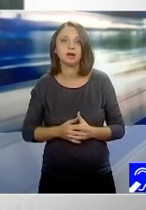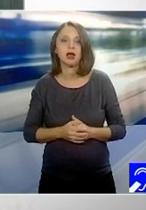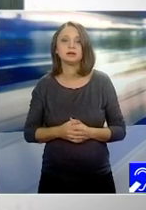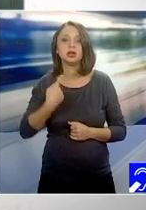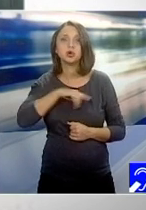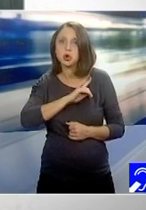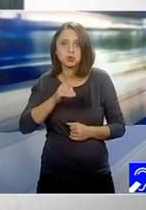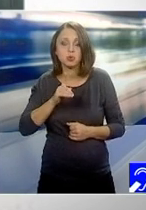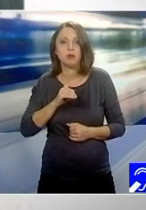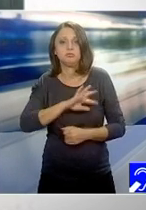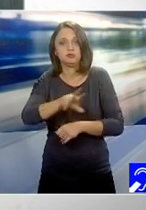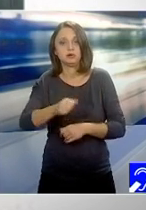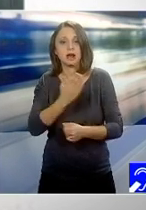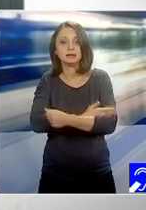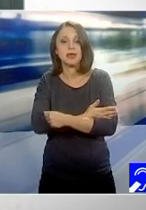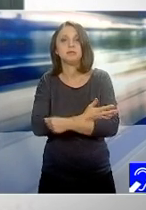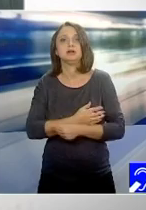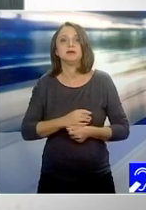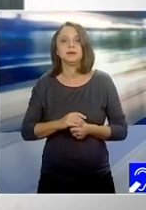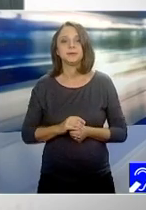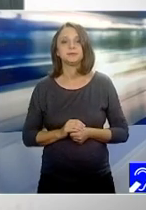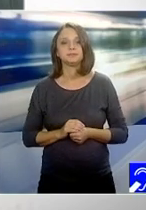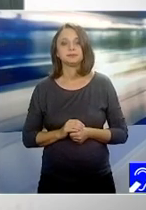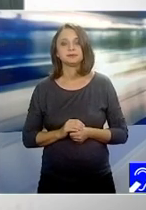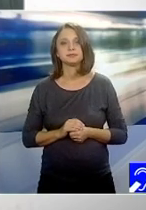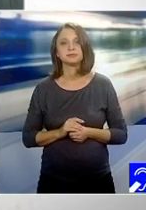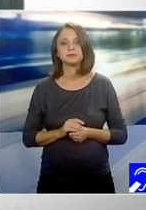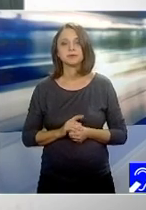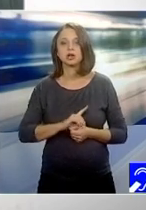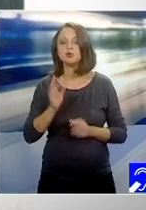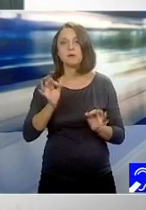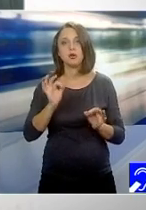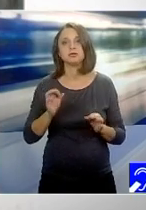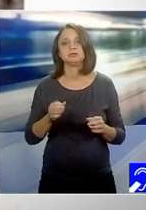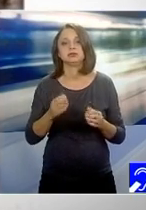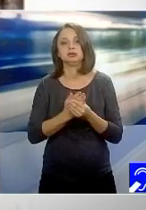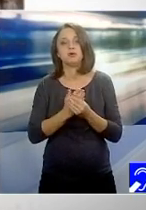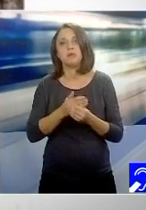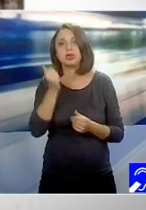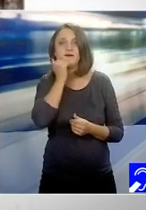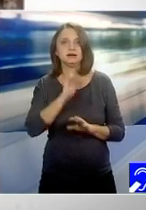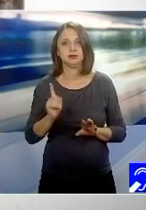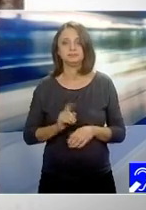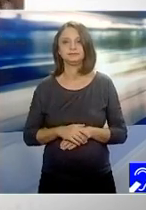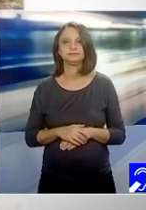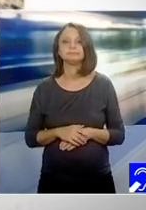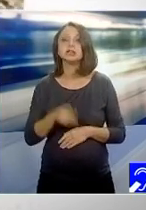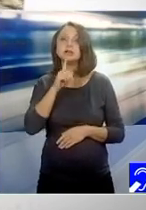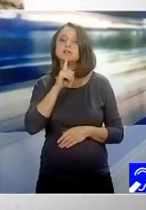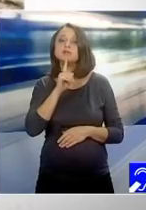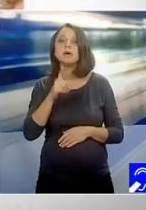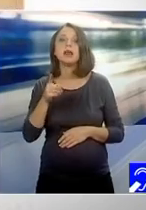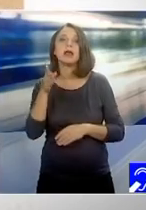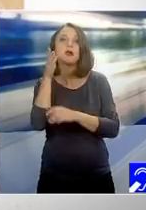lemn provenit fără proveniență sau fără documentele legale de însoțire. Numele companiei Holz Industrie